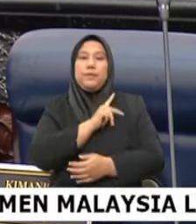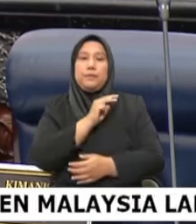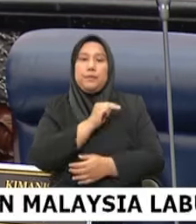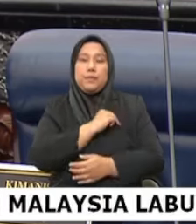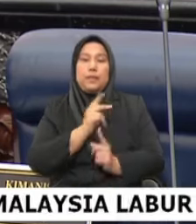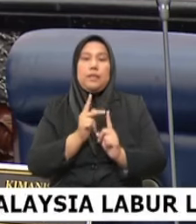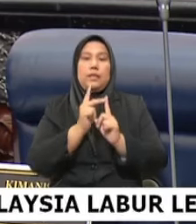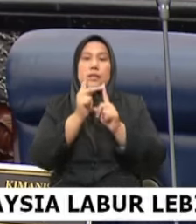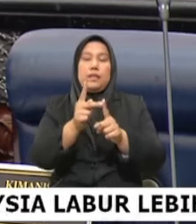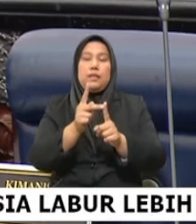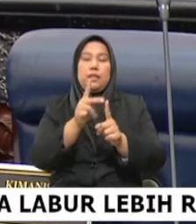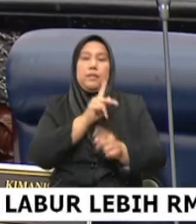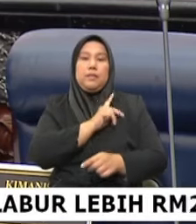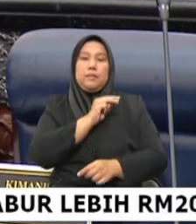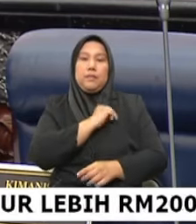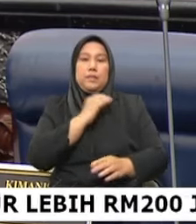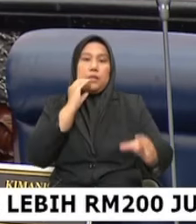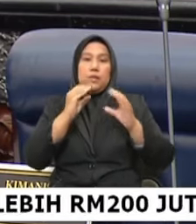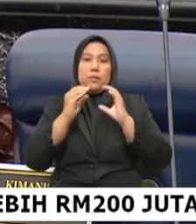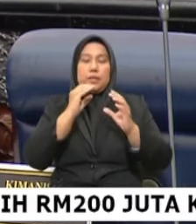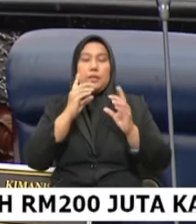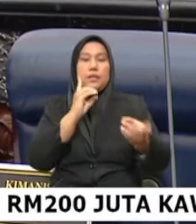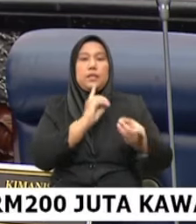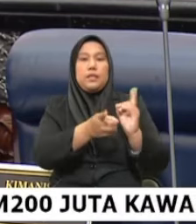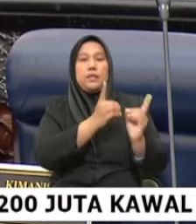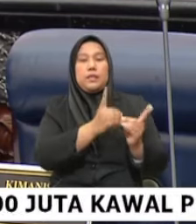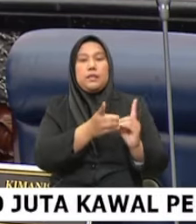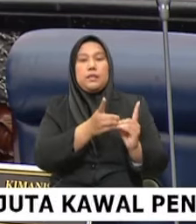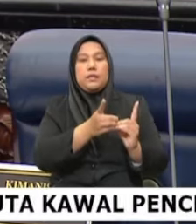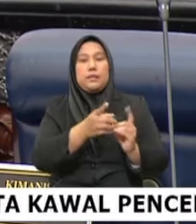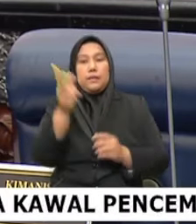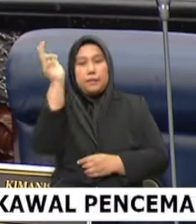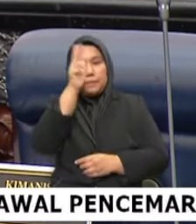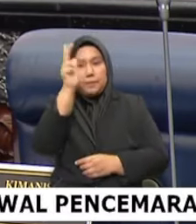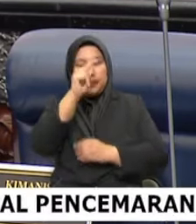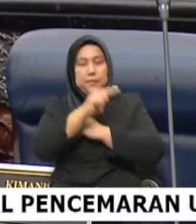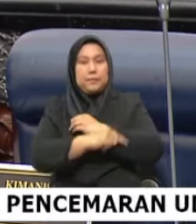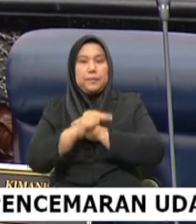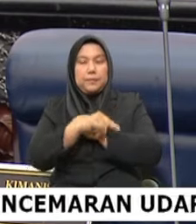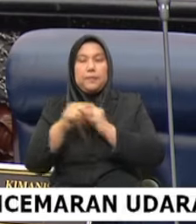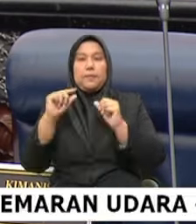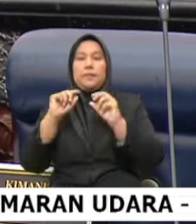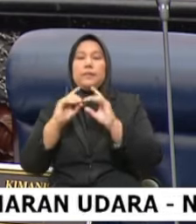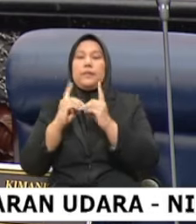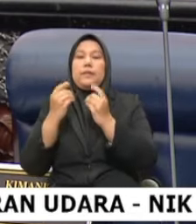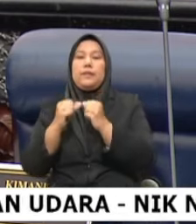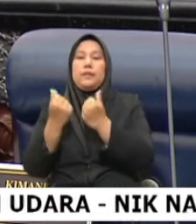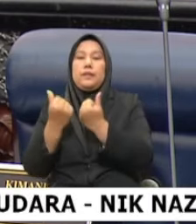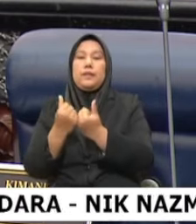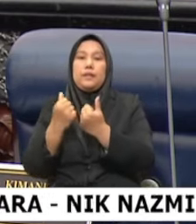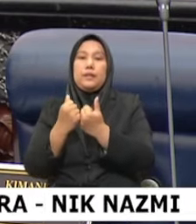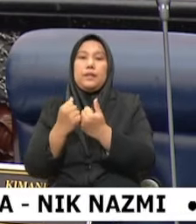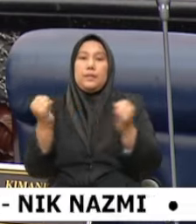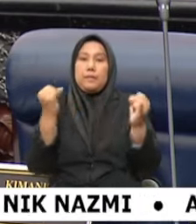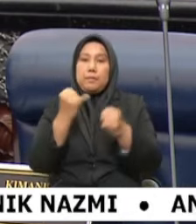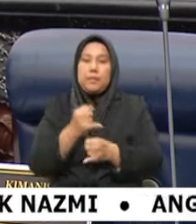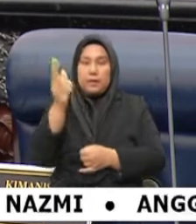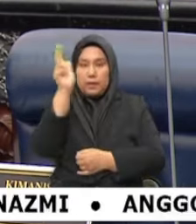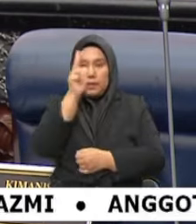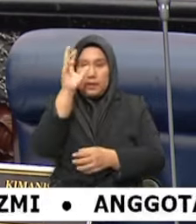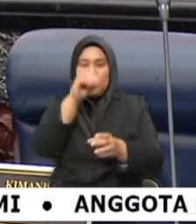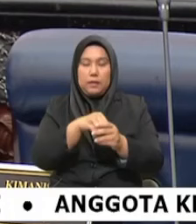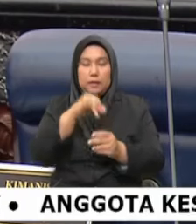khususnya Kementerian Komunikasi dan Kementerian Digital, kerajaan-kerajaan negeri, agensi-agensi jabatan-jabatan kerajaan,